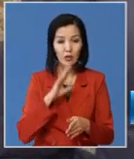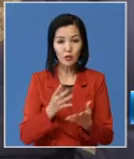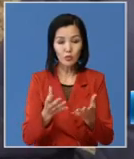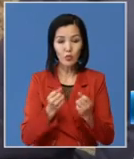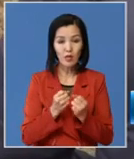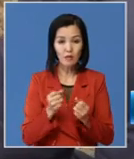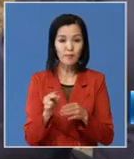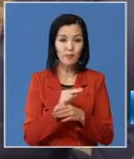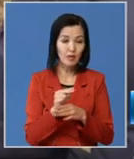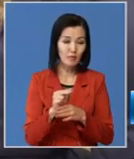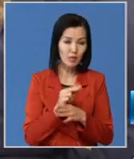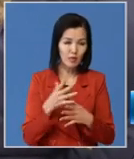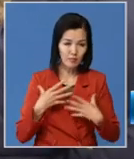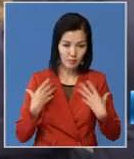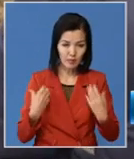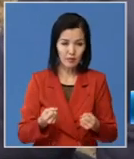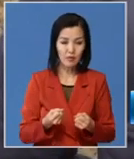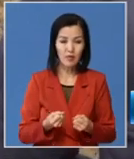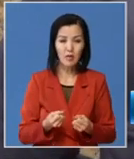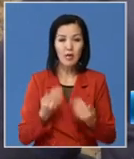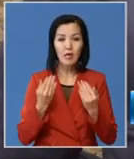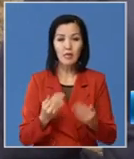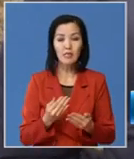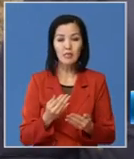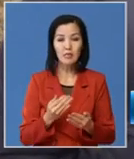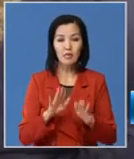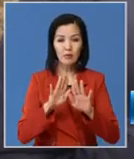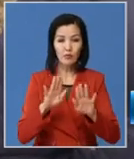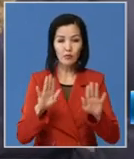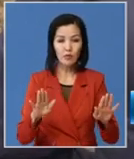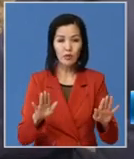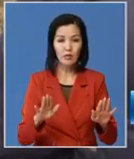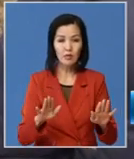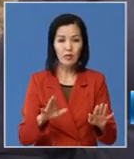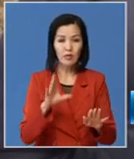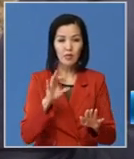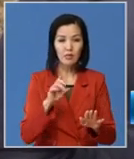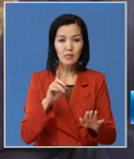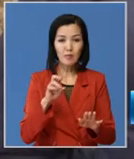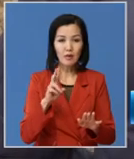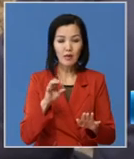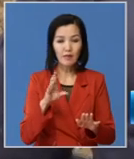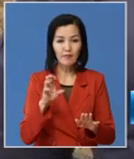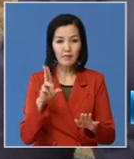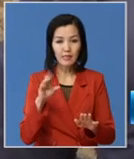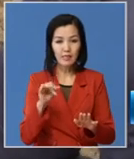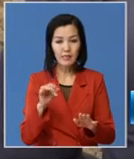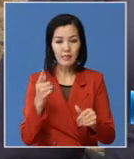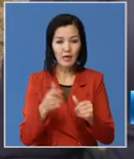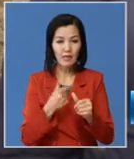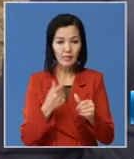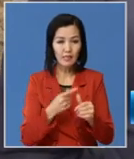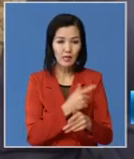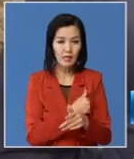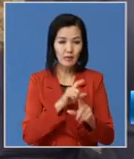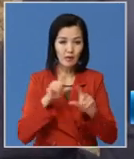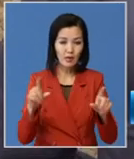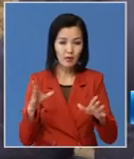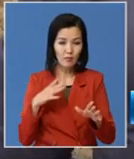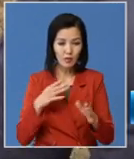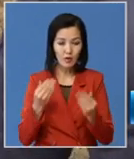азаматтың тағдыры бейнеленген. Бүгін журналистер үйінде туындының тұсаукесері өтіп, алғашқы көрермендеріне ұсынылды. Кезінде